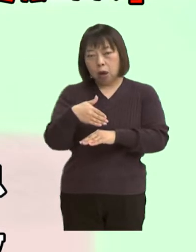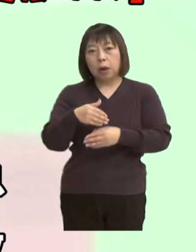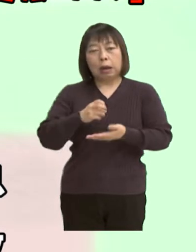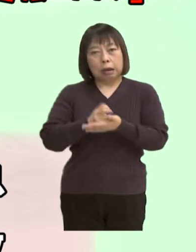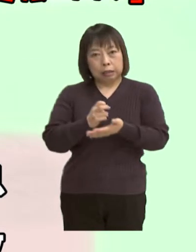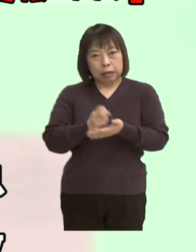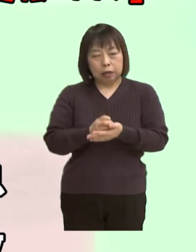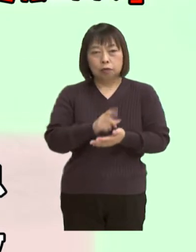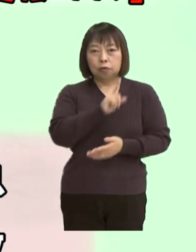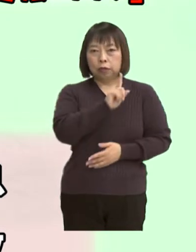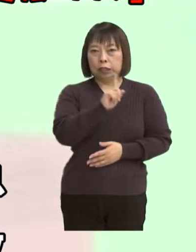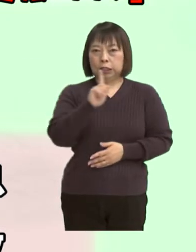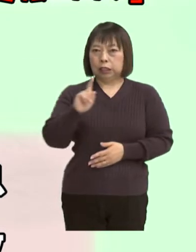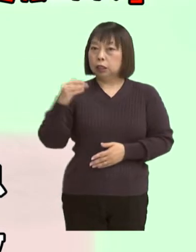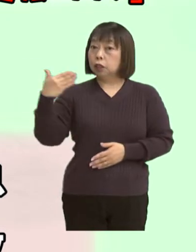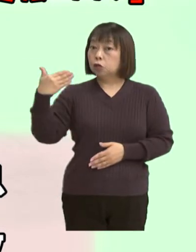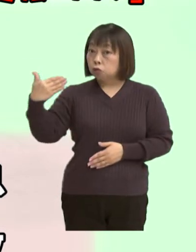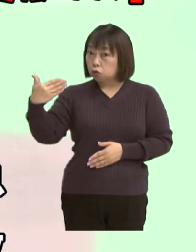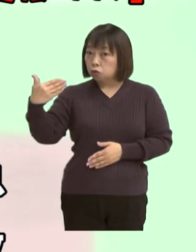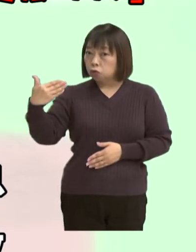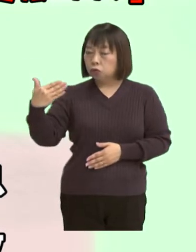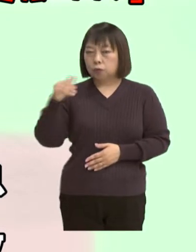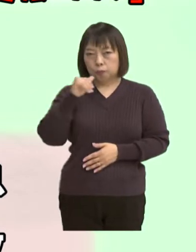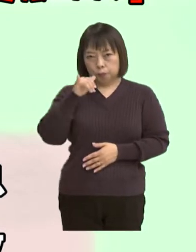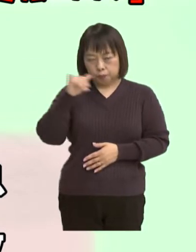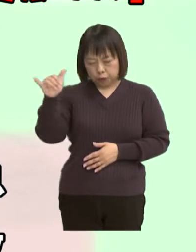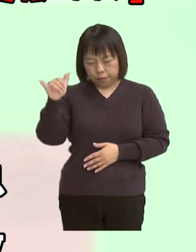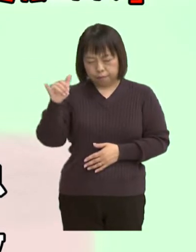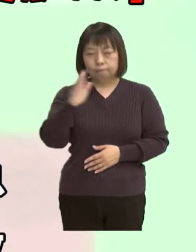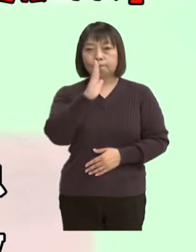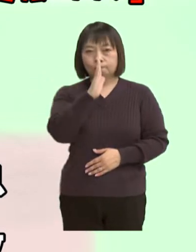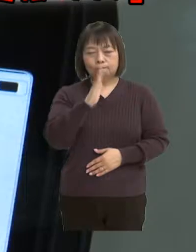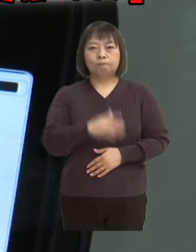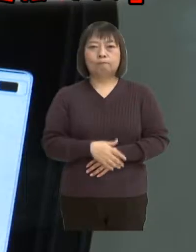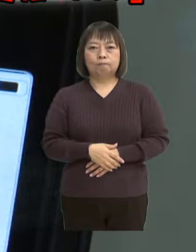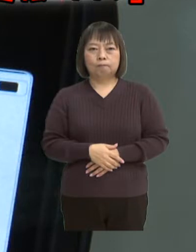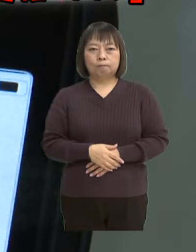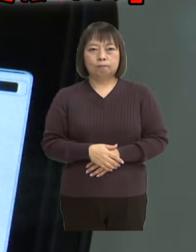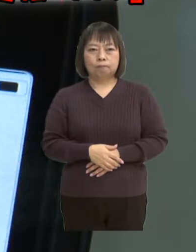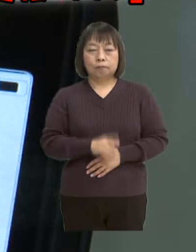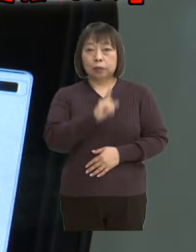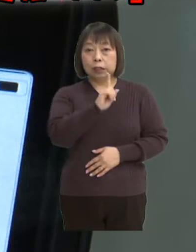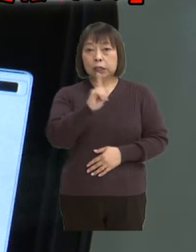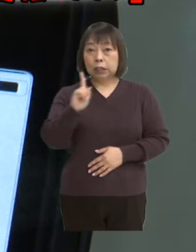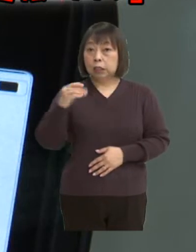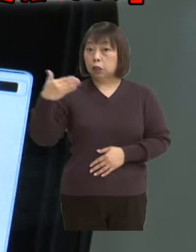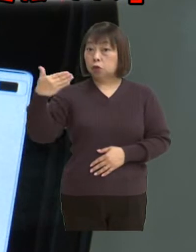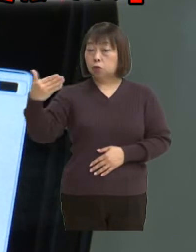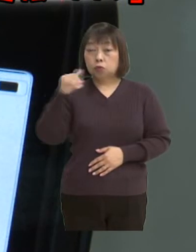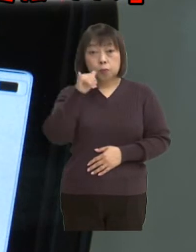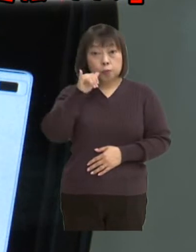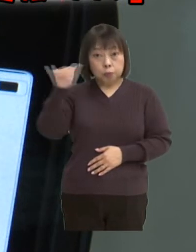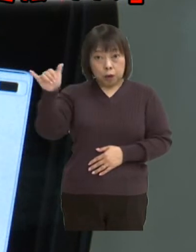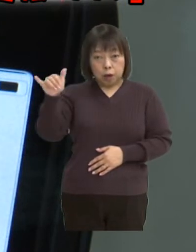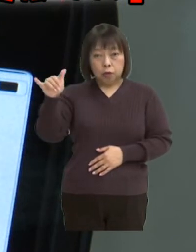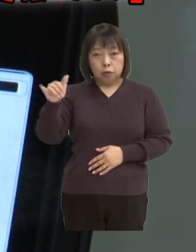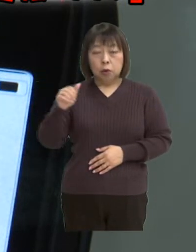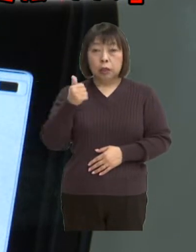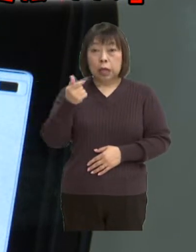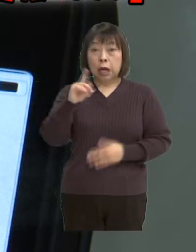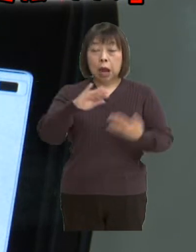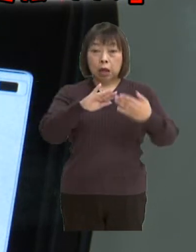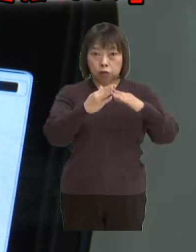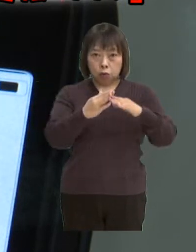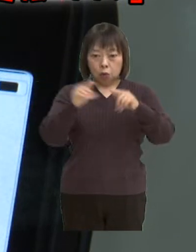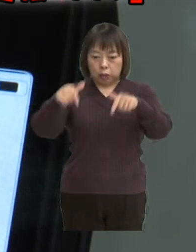ず119番に電話するようにしてください。119番通報すると高町内をはじめ